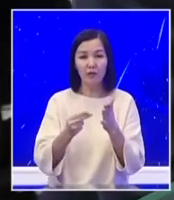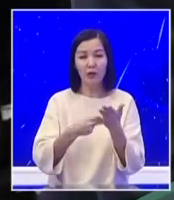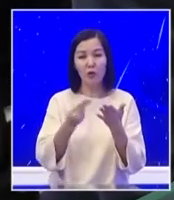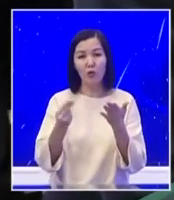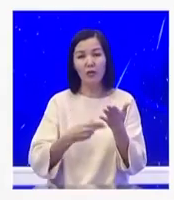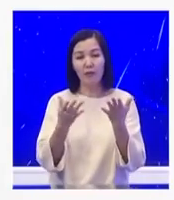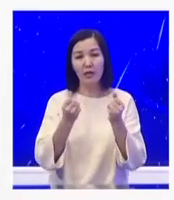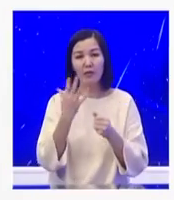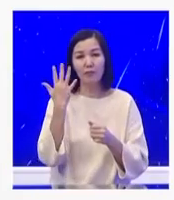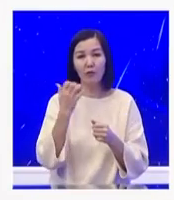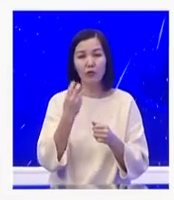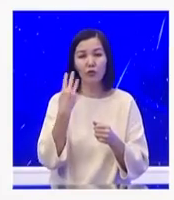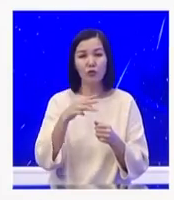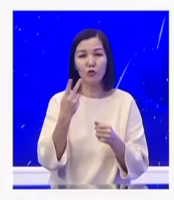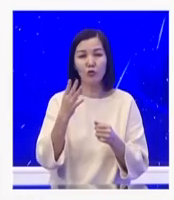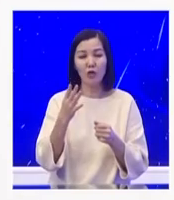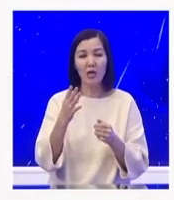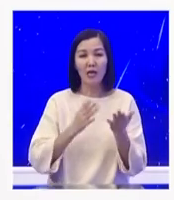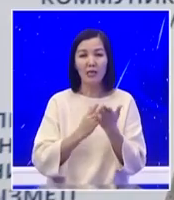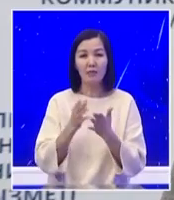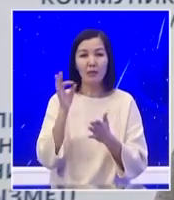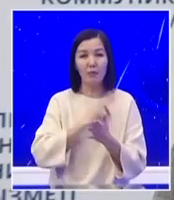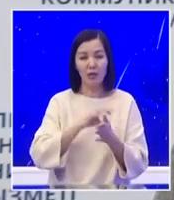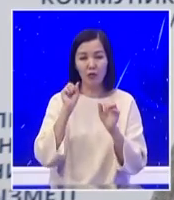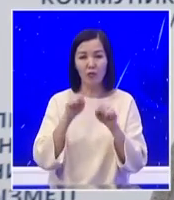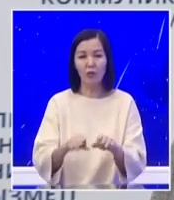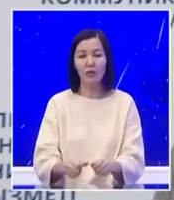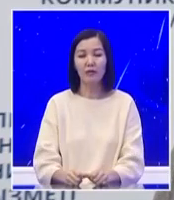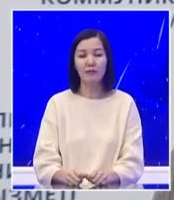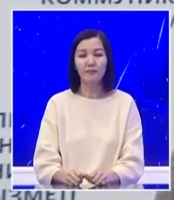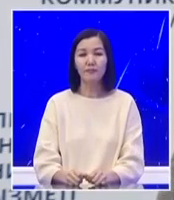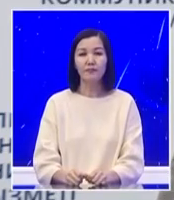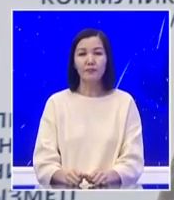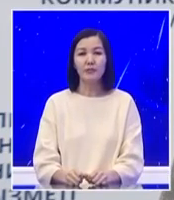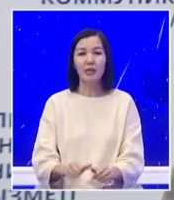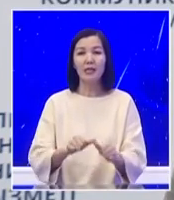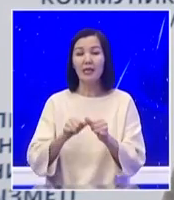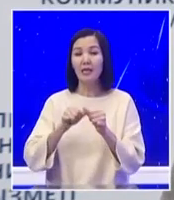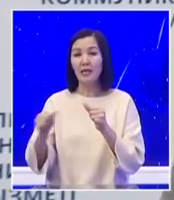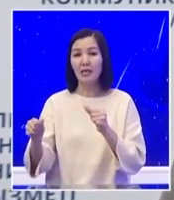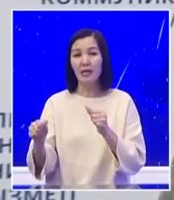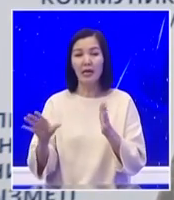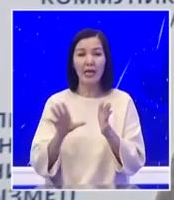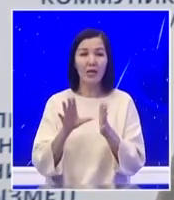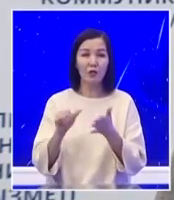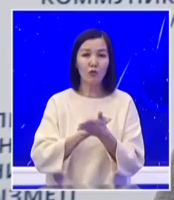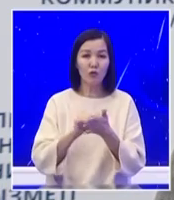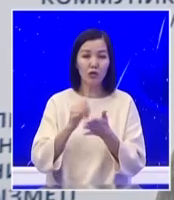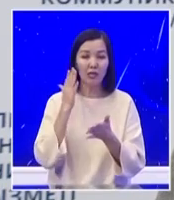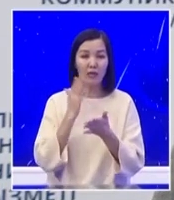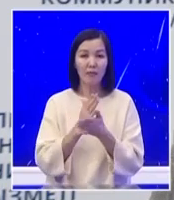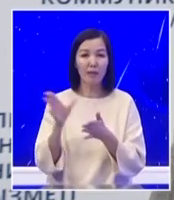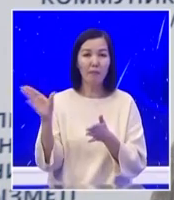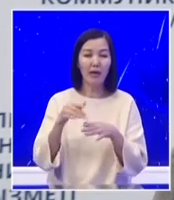арқылы 534 қызметті пайдалануға болады. Ең артықшылығы ол жақта электронды құжат деген бар. Электронды құжат ол